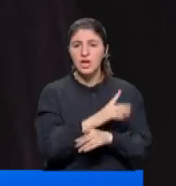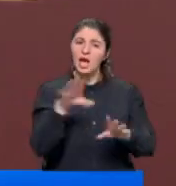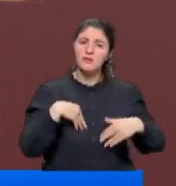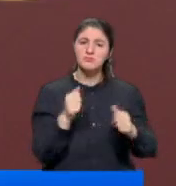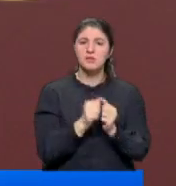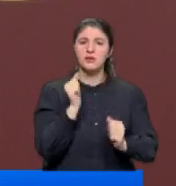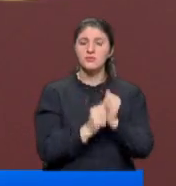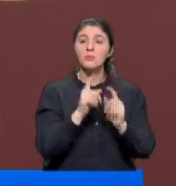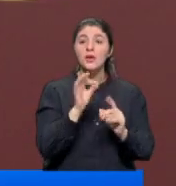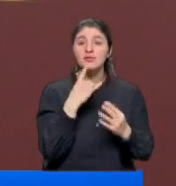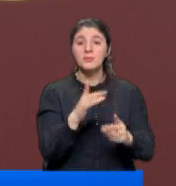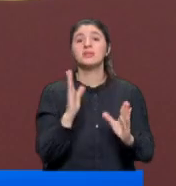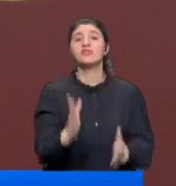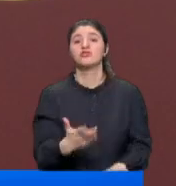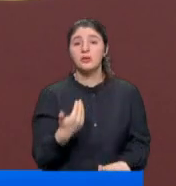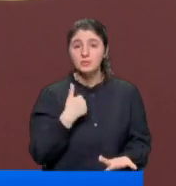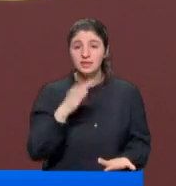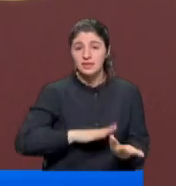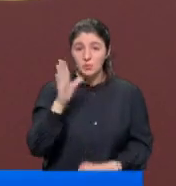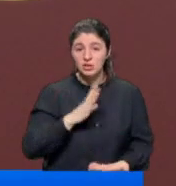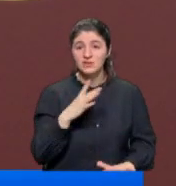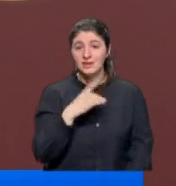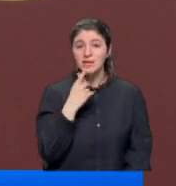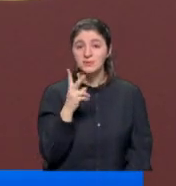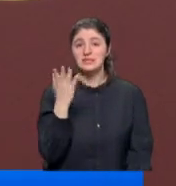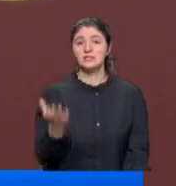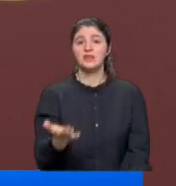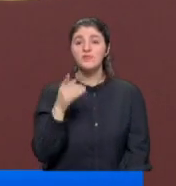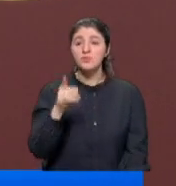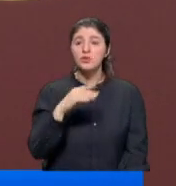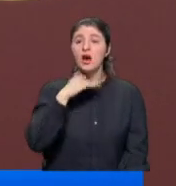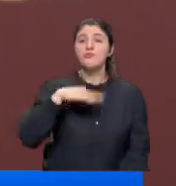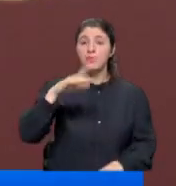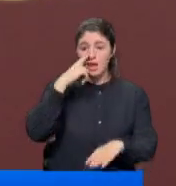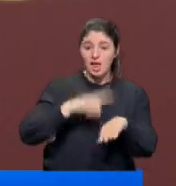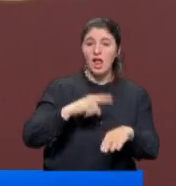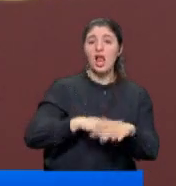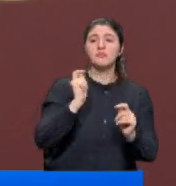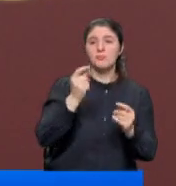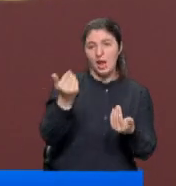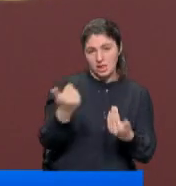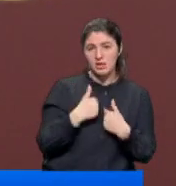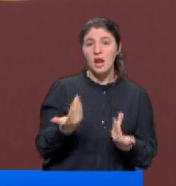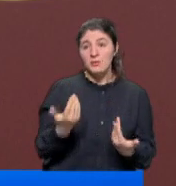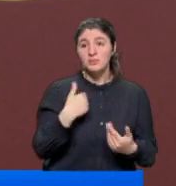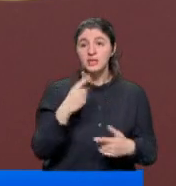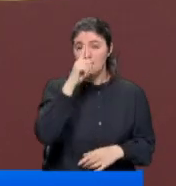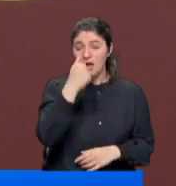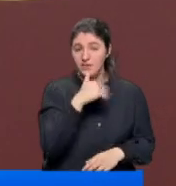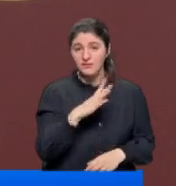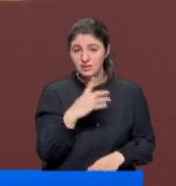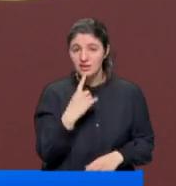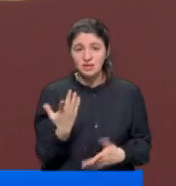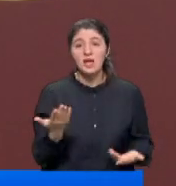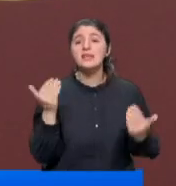kavga edelim. Böyle demesen keşke. Bizde demokrasi var diyebilsen ve buna Avrupalıları inandırsan para gelir. Ama bizde tek adam var